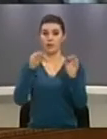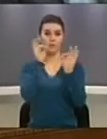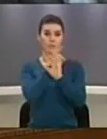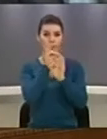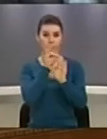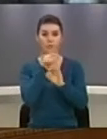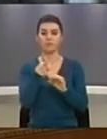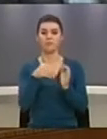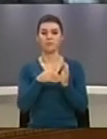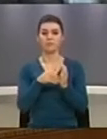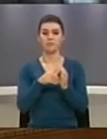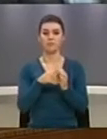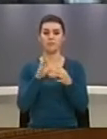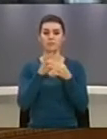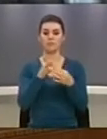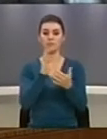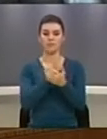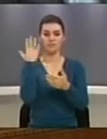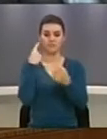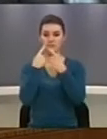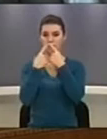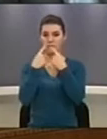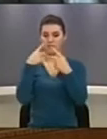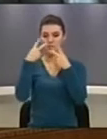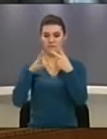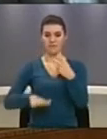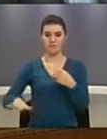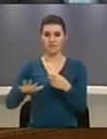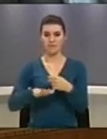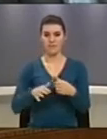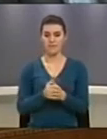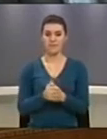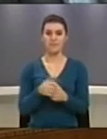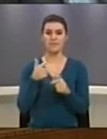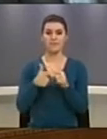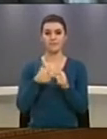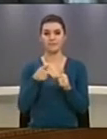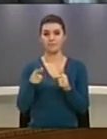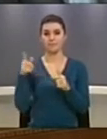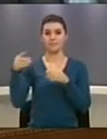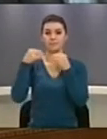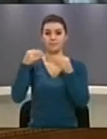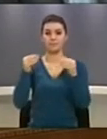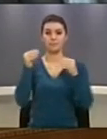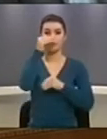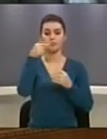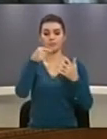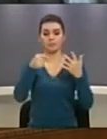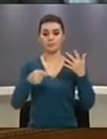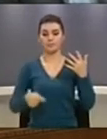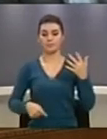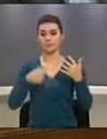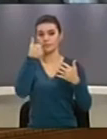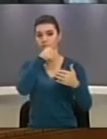që kanë qenë të diskutuara në Komisionin për Zhvillim Ekonomik, sepse kryetari foli më shumë për atë se çfarë kanë